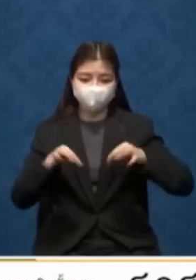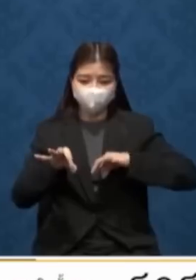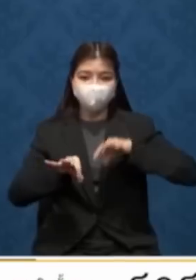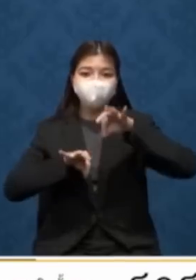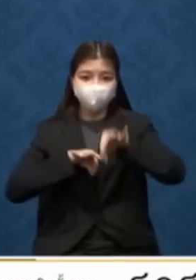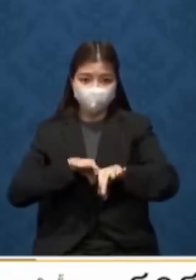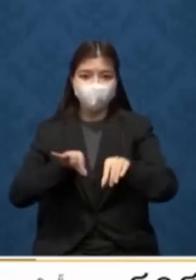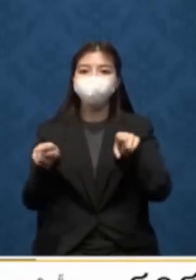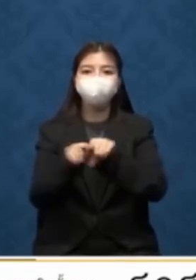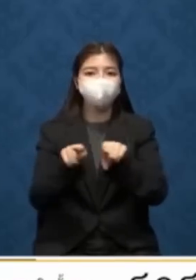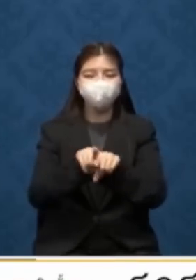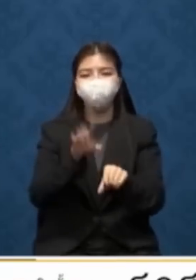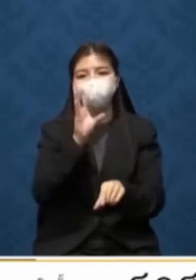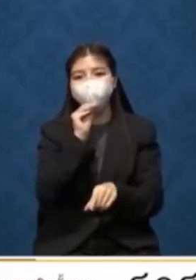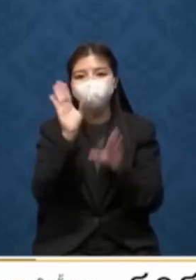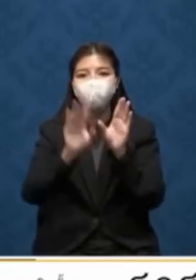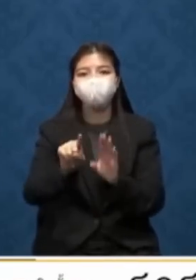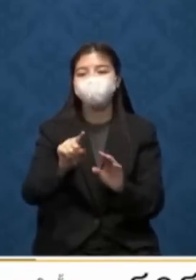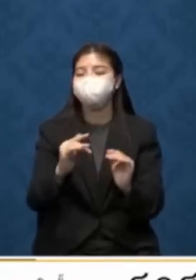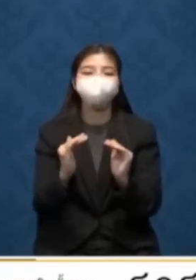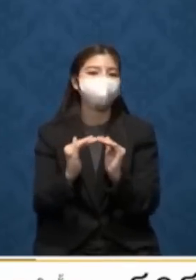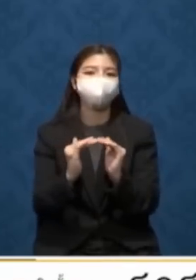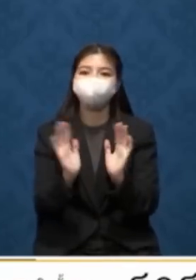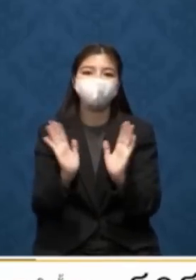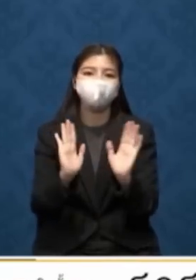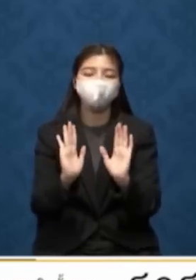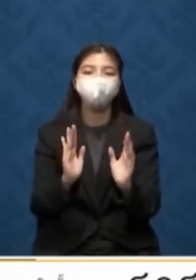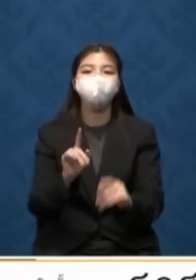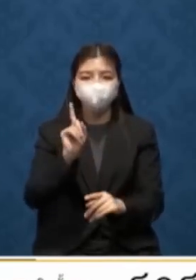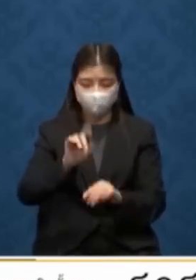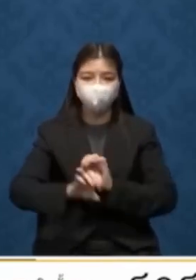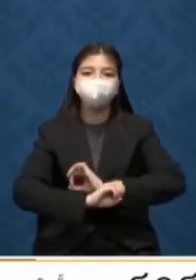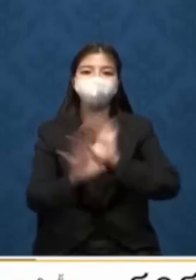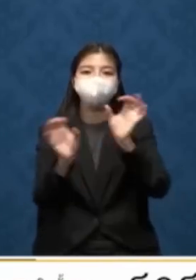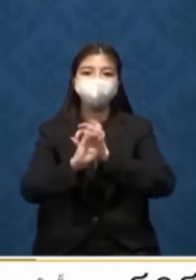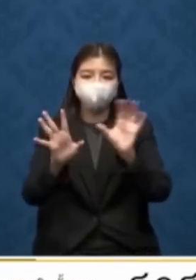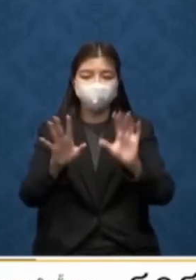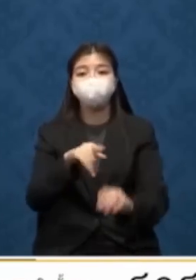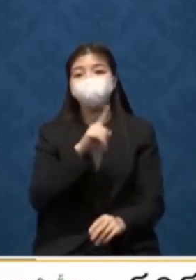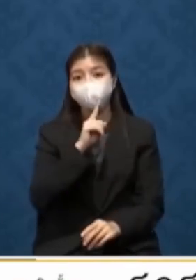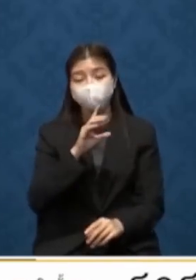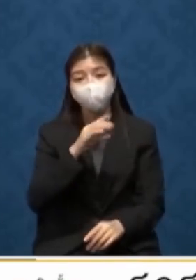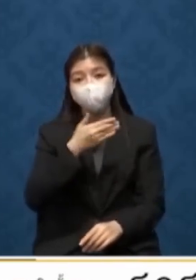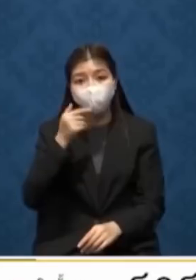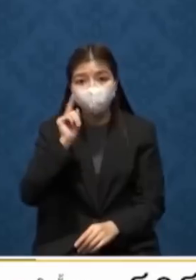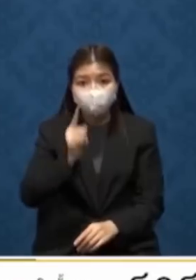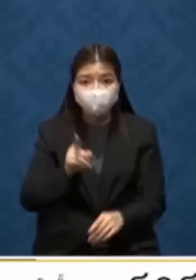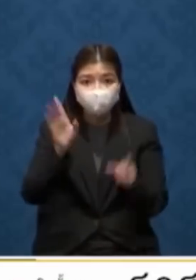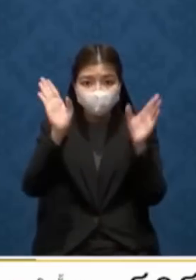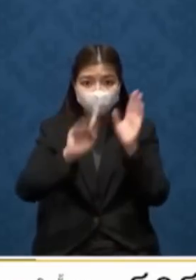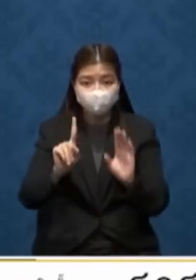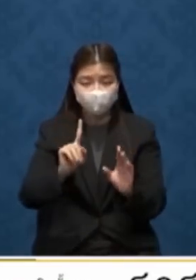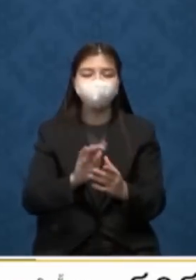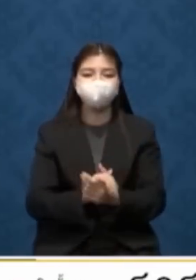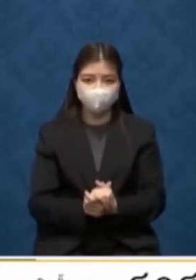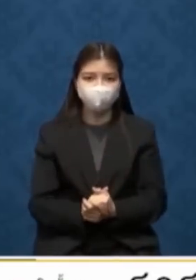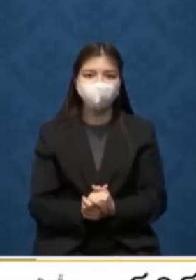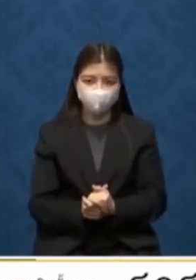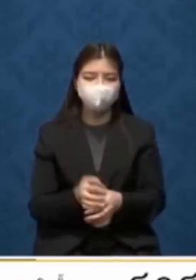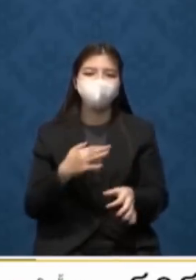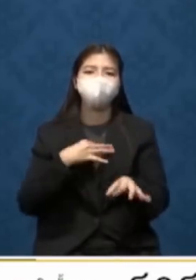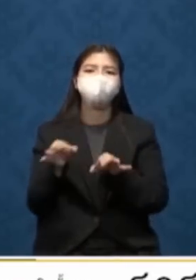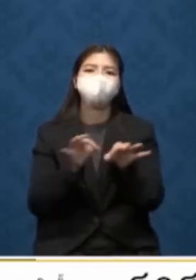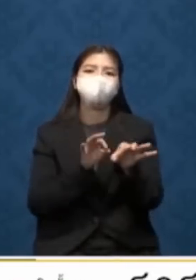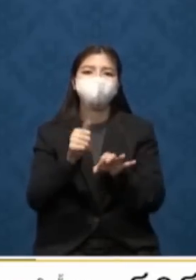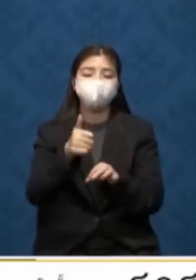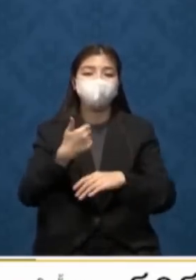าอย่างนี้นะครับผมคิดว่าไม่เป็นธรรมเลยท่านเอาข้อเท็จจริงมาเลยนะครับและผมก็พร้อมผมได้คุยกับทางหัวหน้าพีรพันธ์เมื่อคืนนะครับท่านก็บอกว่